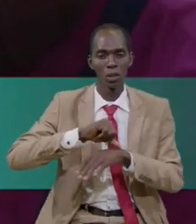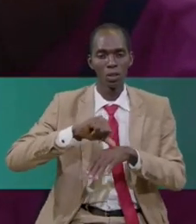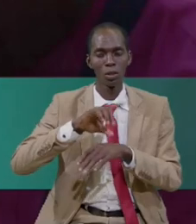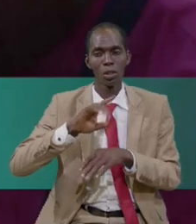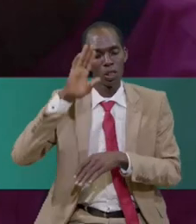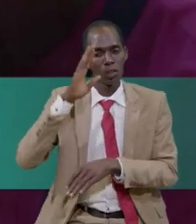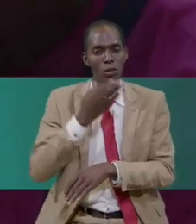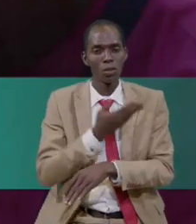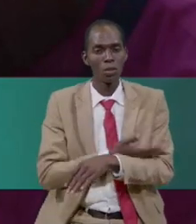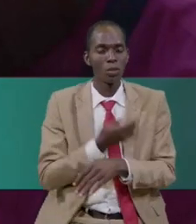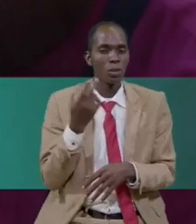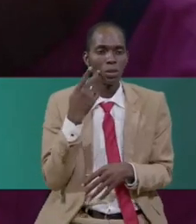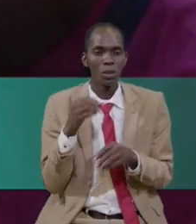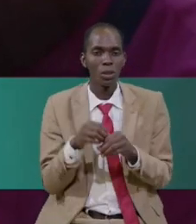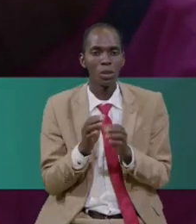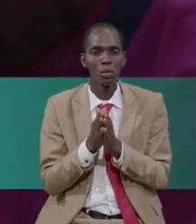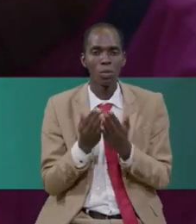En Philippiens 2,